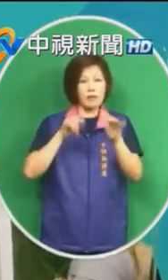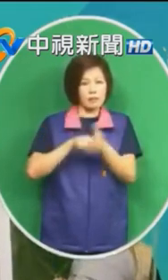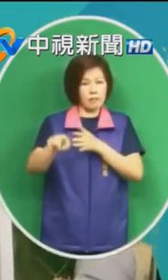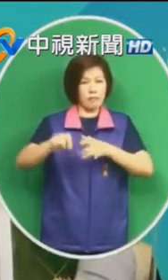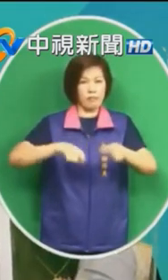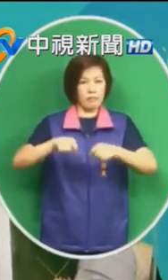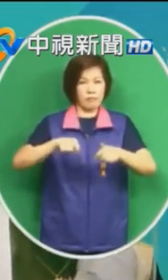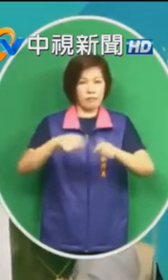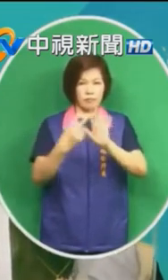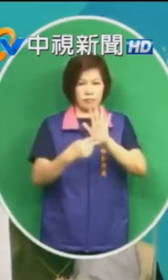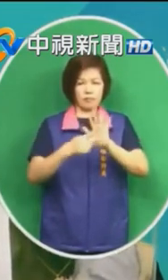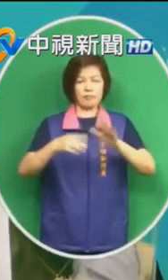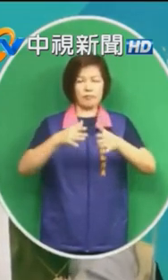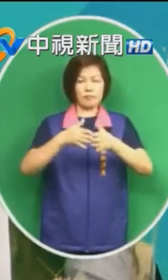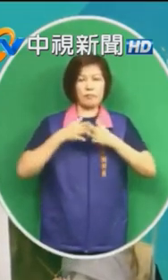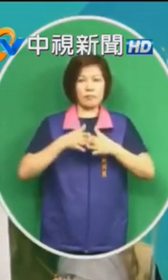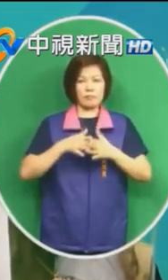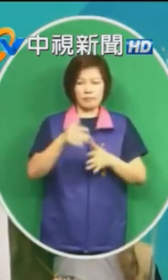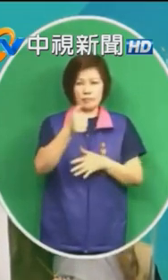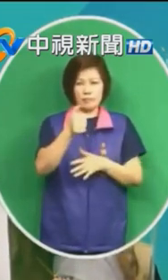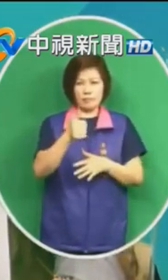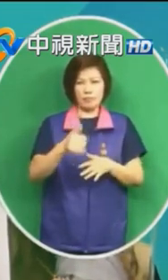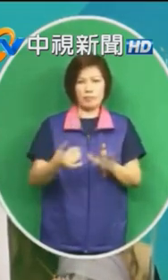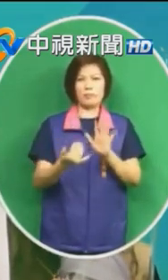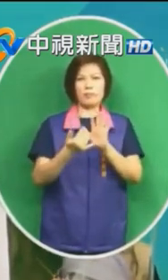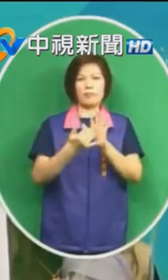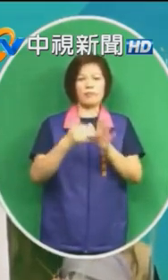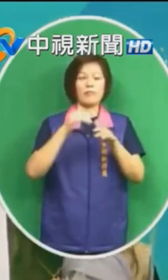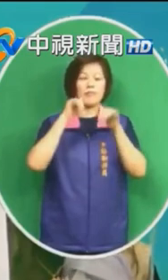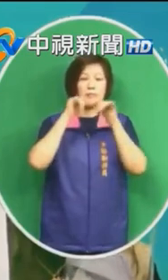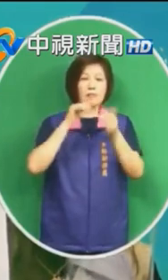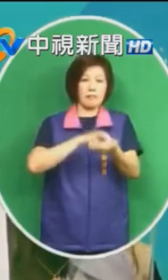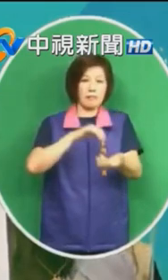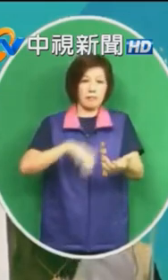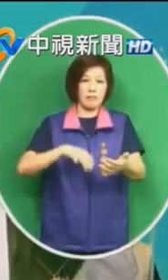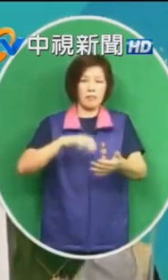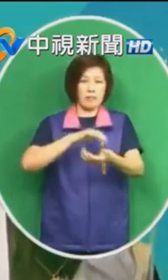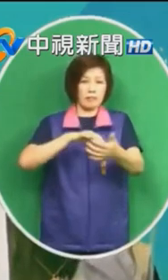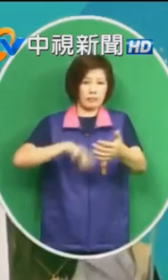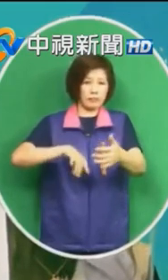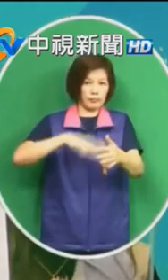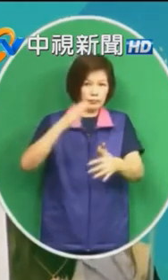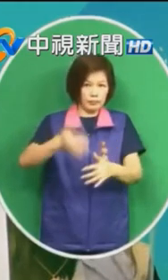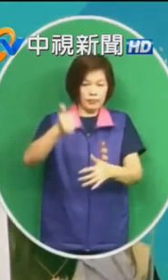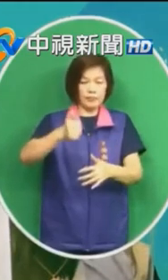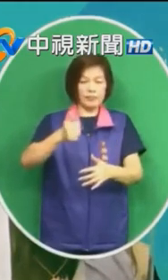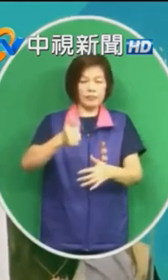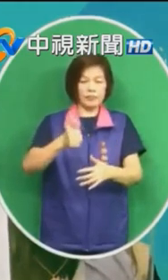明，特别要谢谢我们芳疗医院呢的院长及所有的全体同仁，